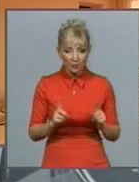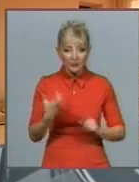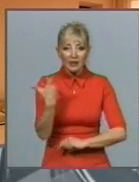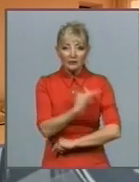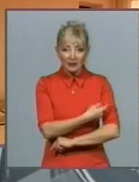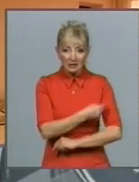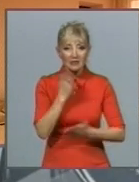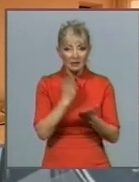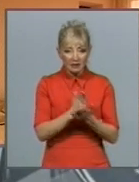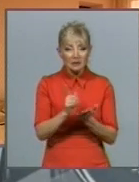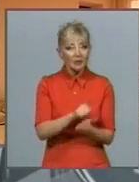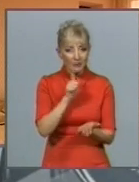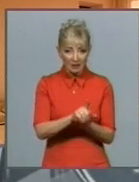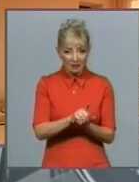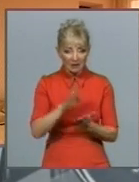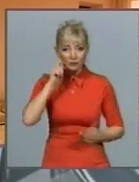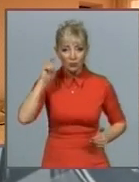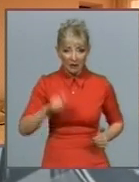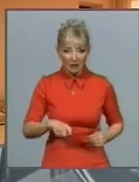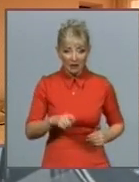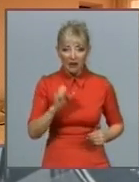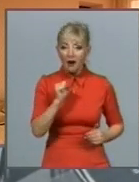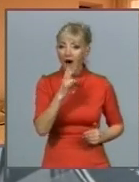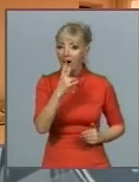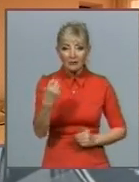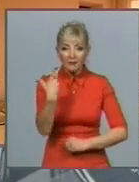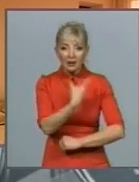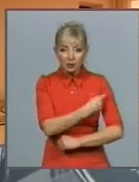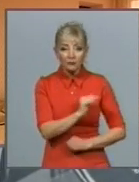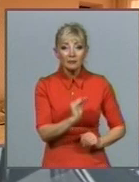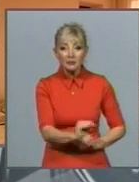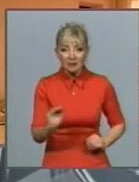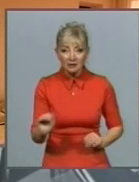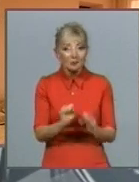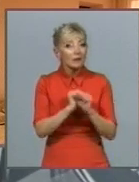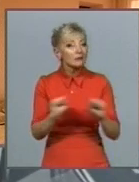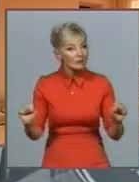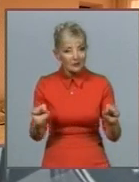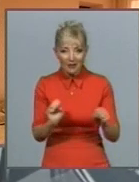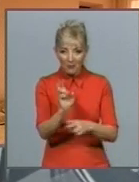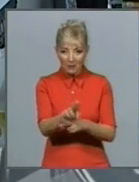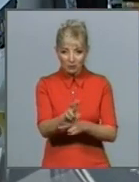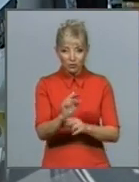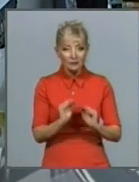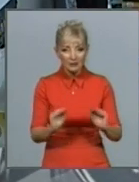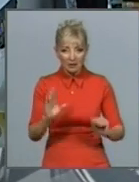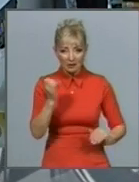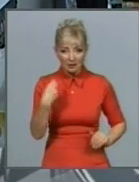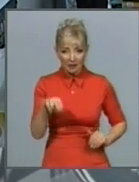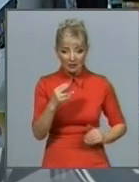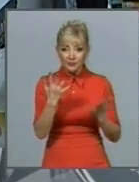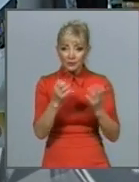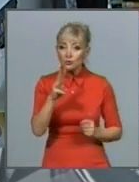вакцинація є обов'язковою в Україні, а невакцинованим дітям не можна відвідувати дитячі садочки. А ще у